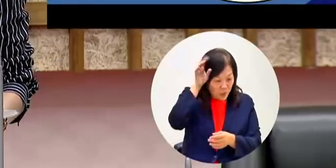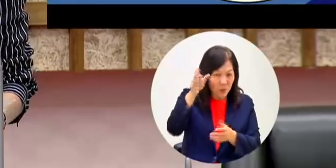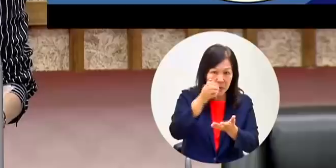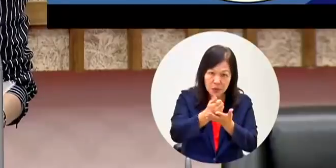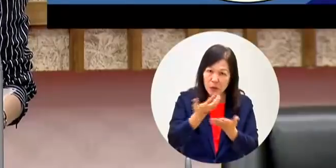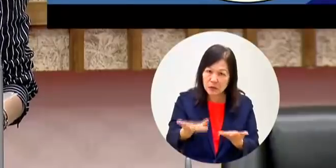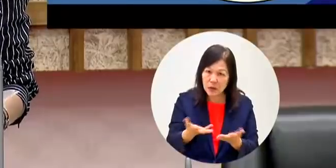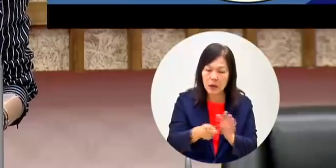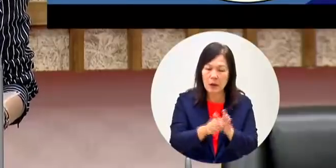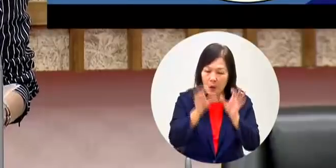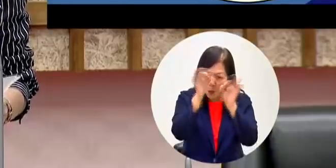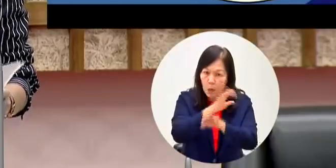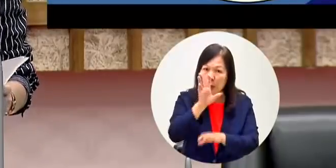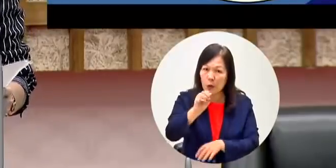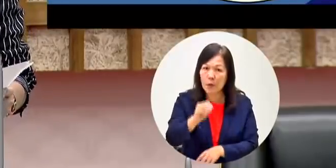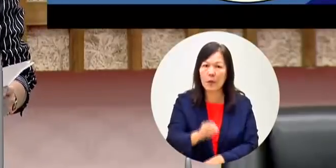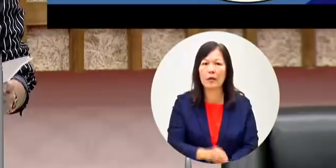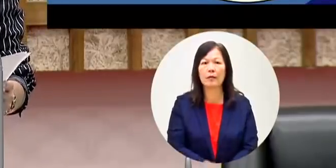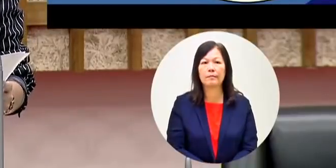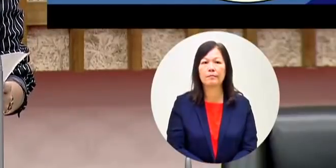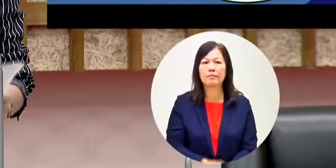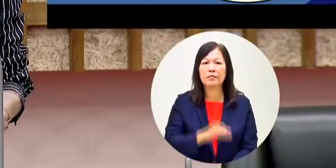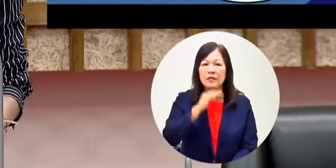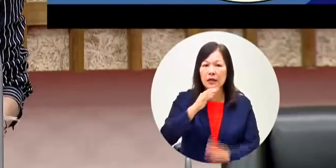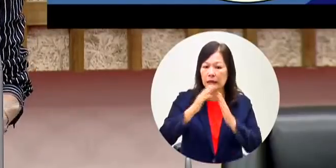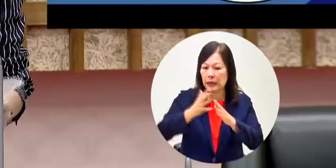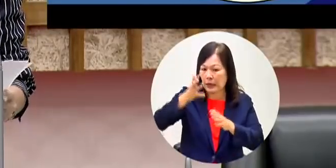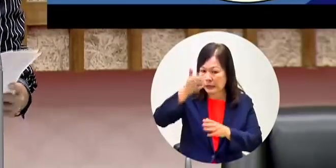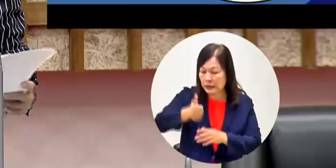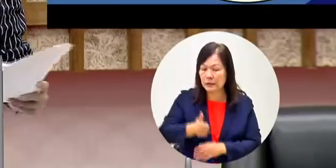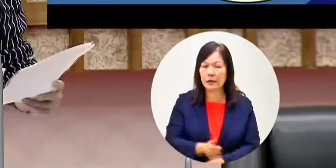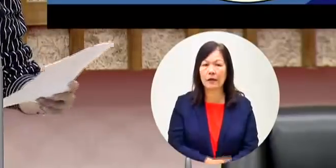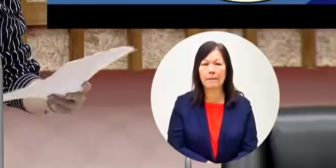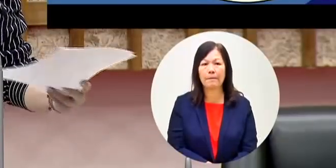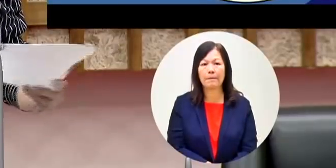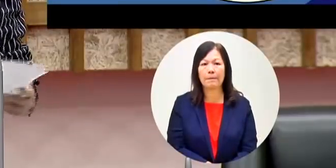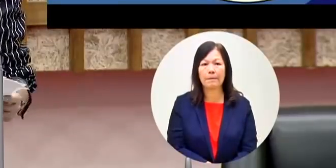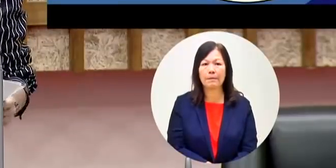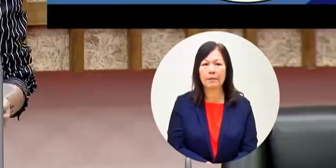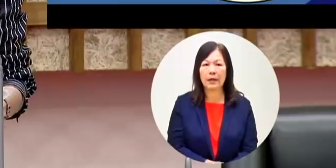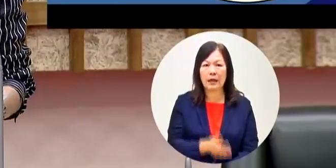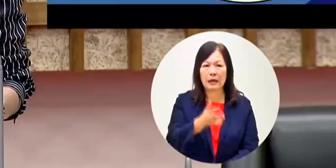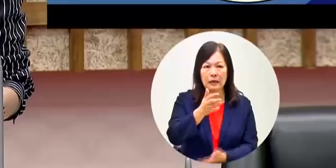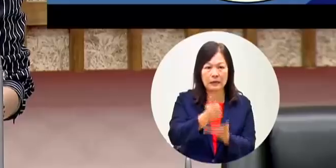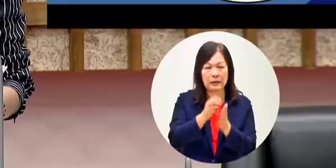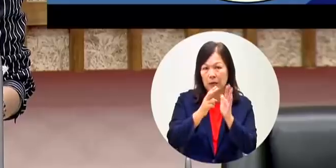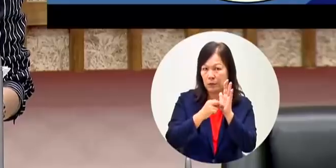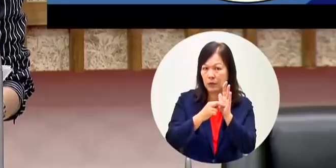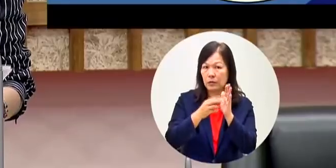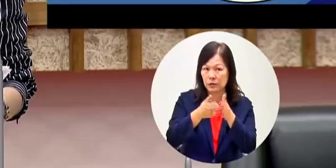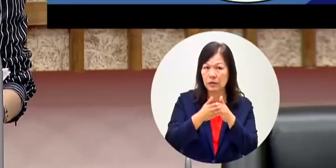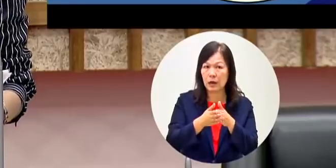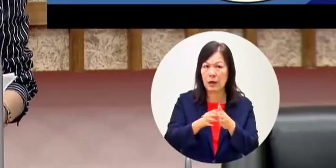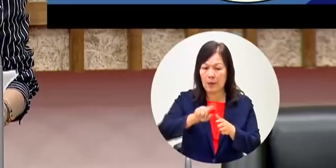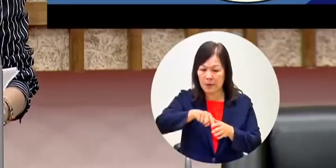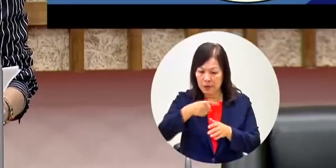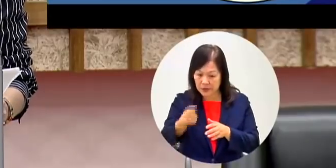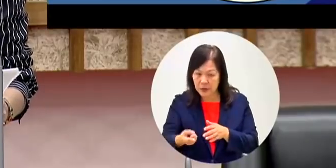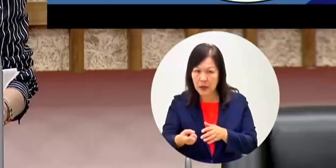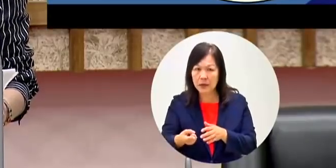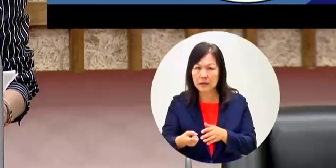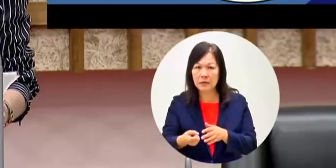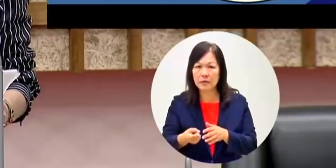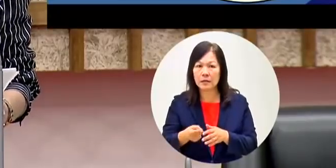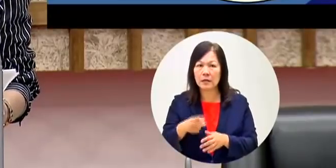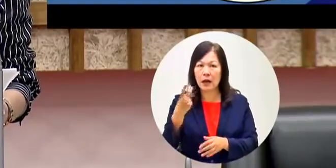会呢，市长待会呢，我也会请您说明一下呢，下一波呢，这个有关人事任命的